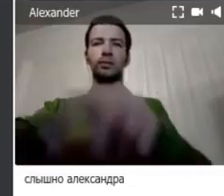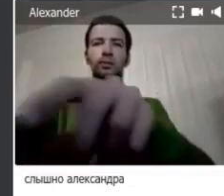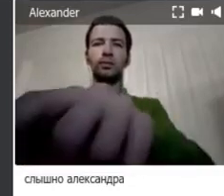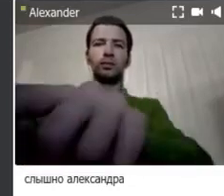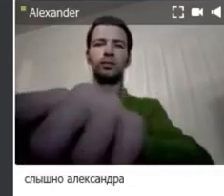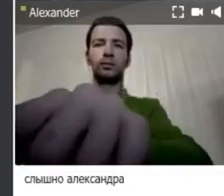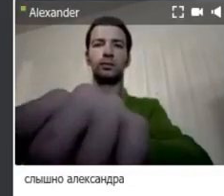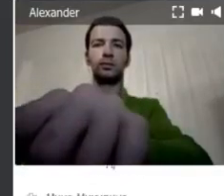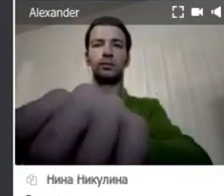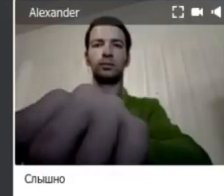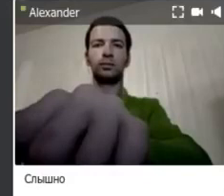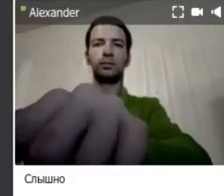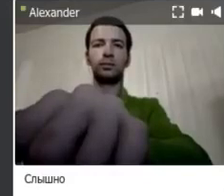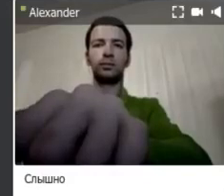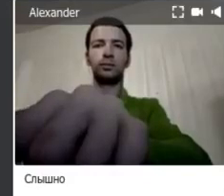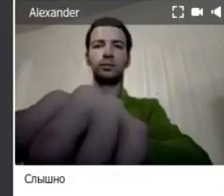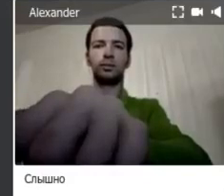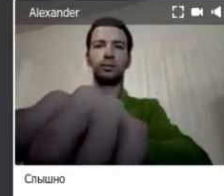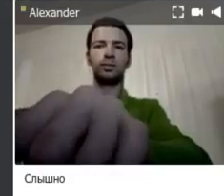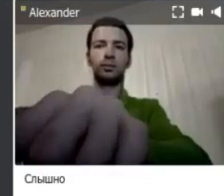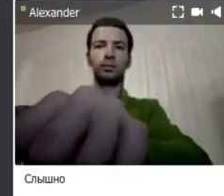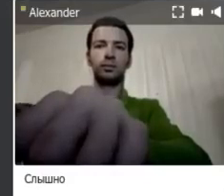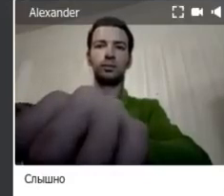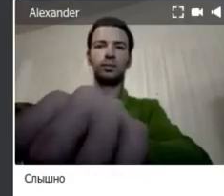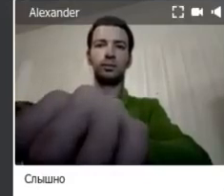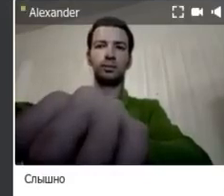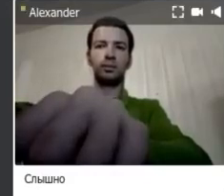чтобы не сильно звук был.